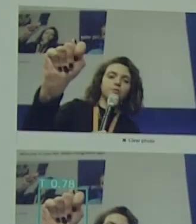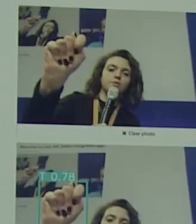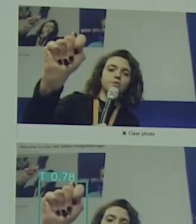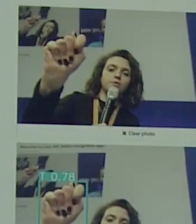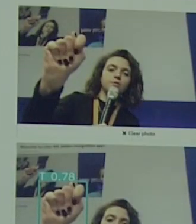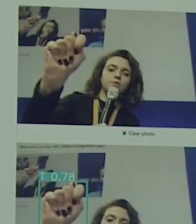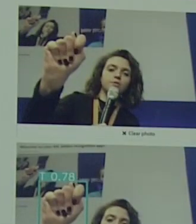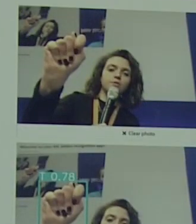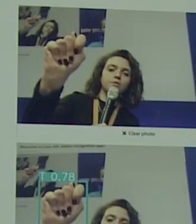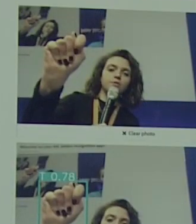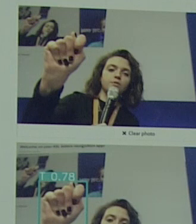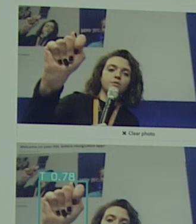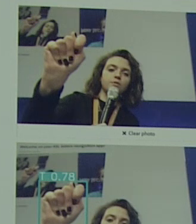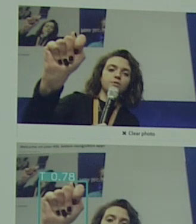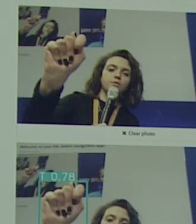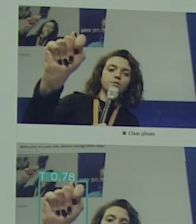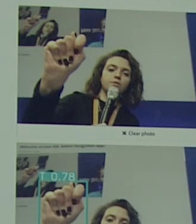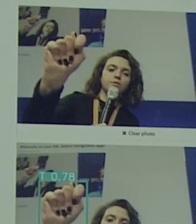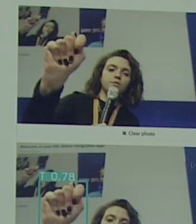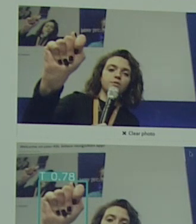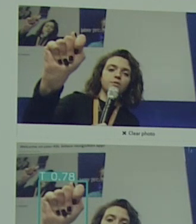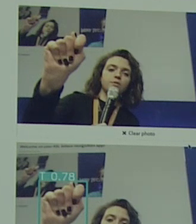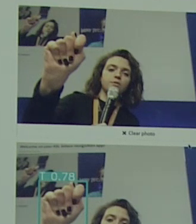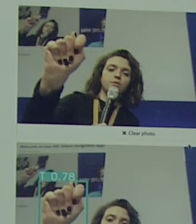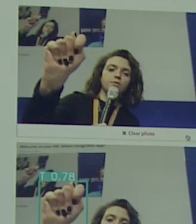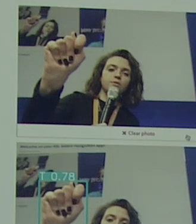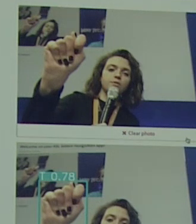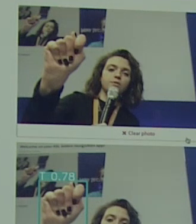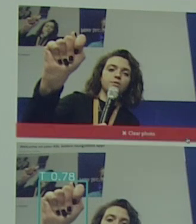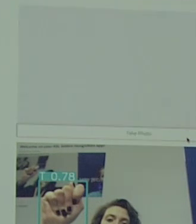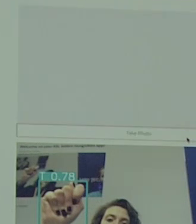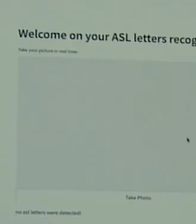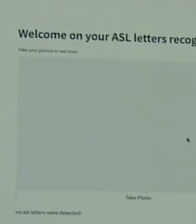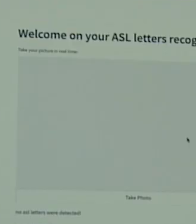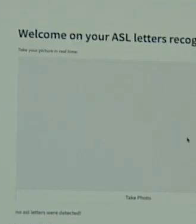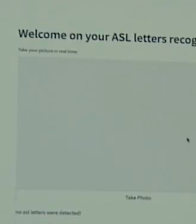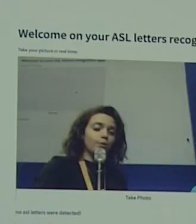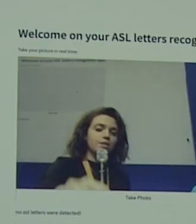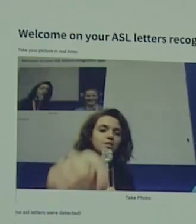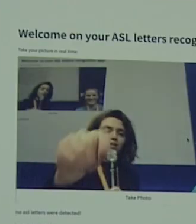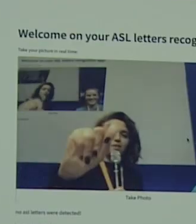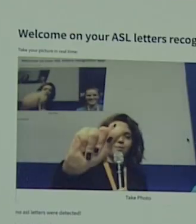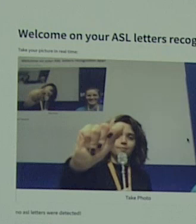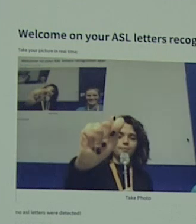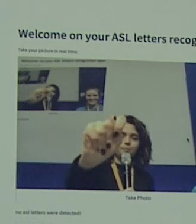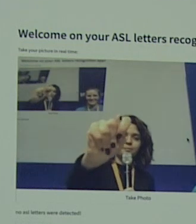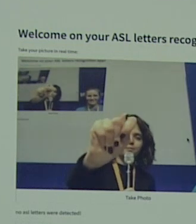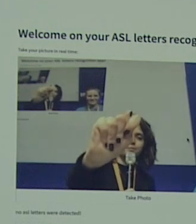T. Visiblement, on a un Q qui s'est quand même incrusté ici. Bon, ça arrive. On réessaye un T.